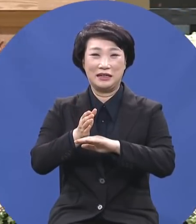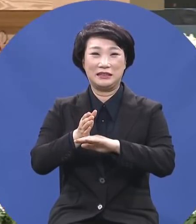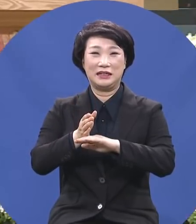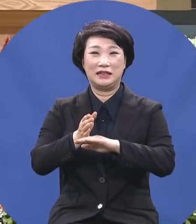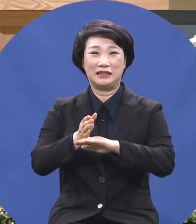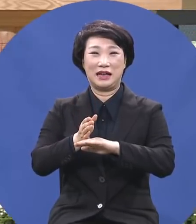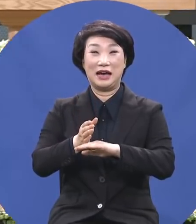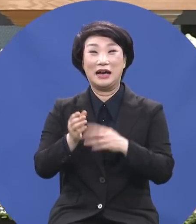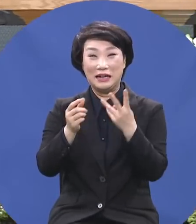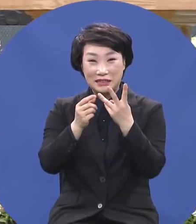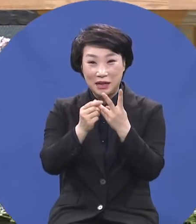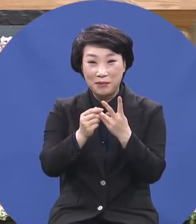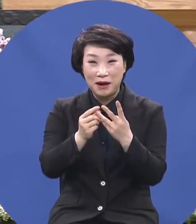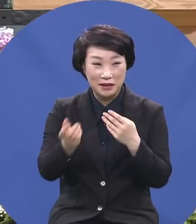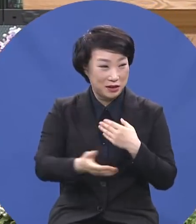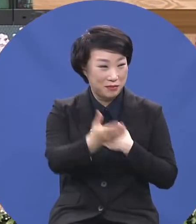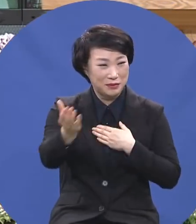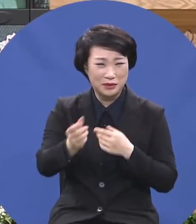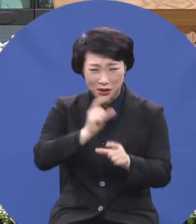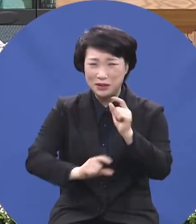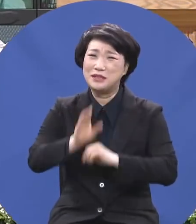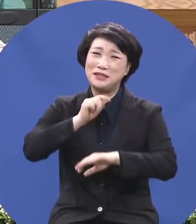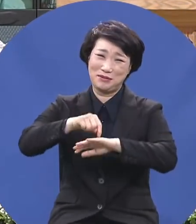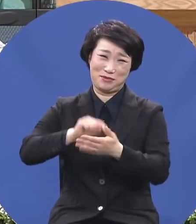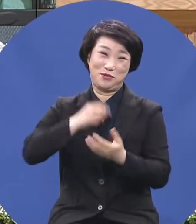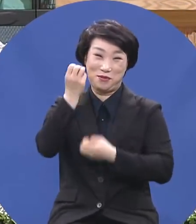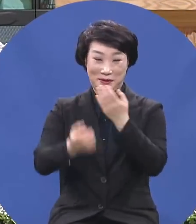감사함. 세 번째는 잘할 거야. 다시 한번